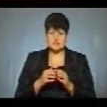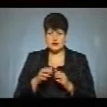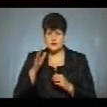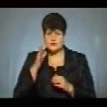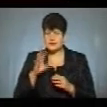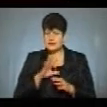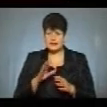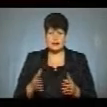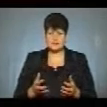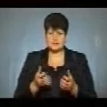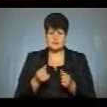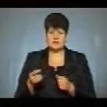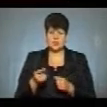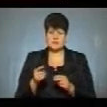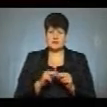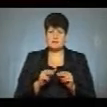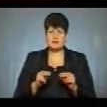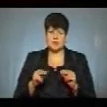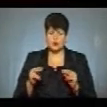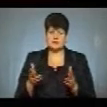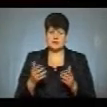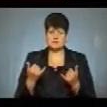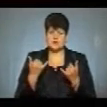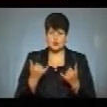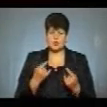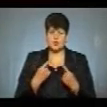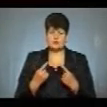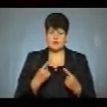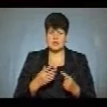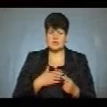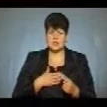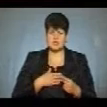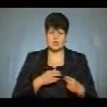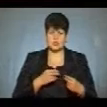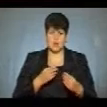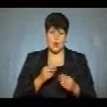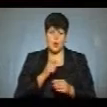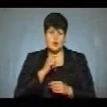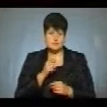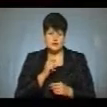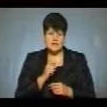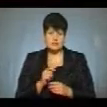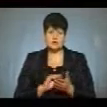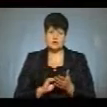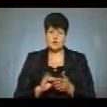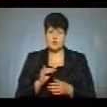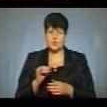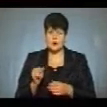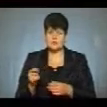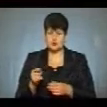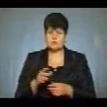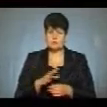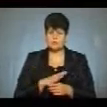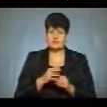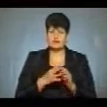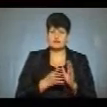не підтримують тернопільські педагоги, з якими сьогодні розмовляли наші кореспонденти. Журналісти ЮА «Тернопіль» побували у